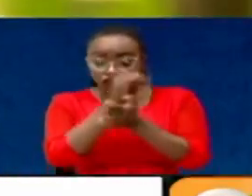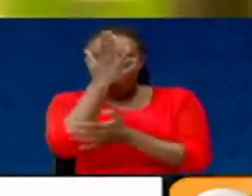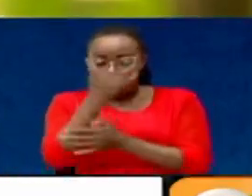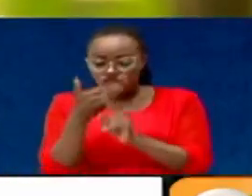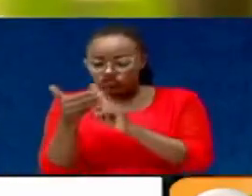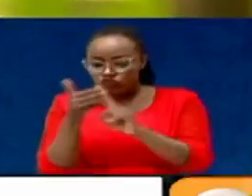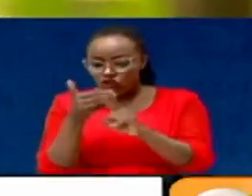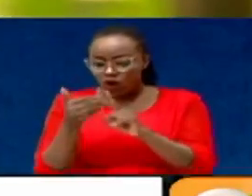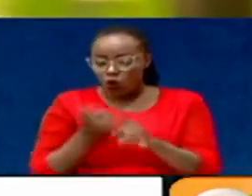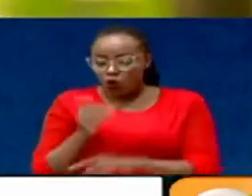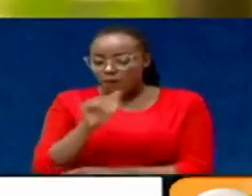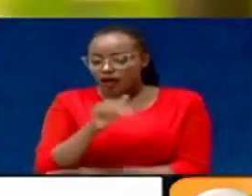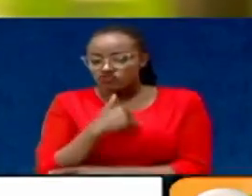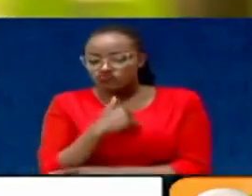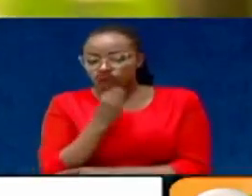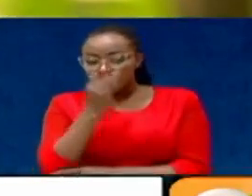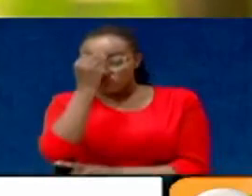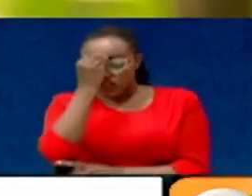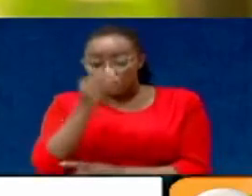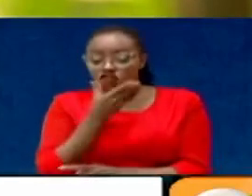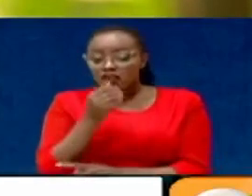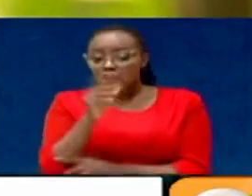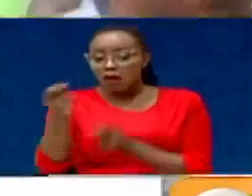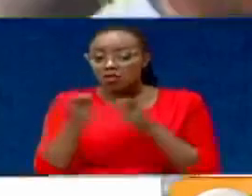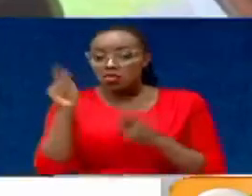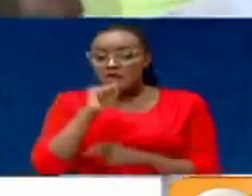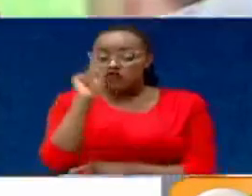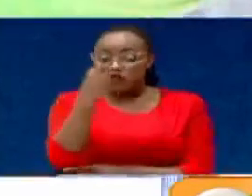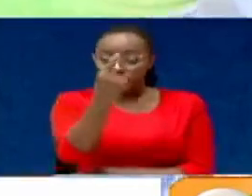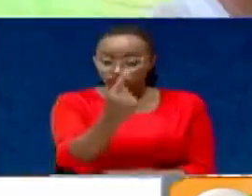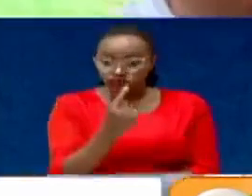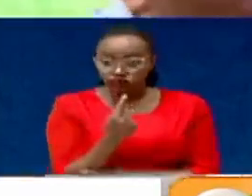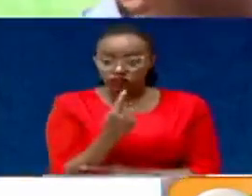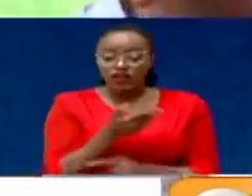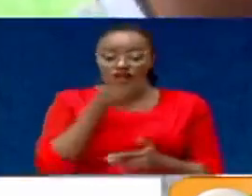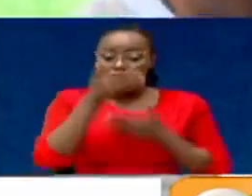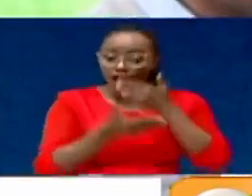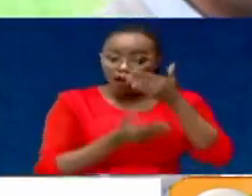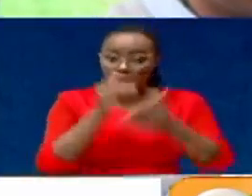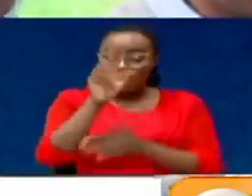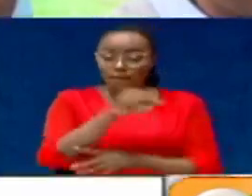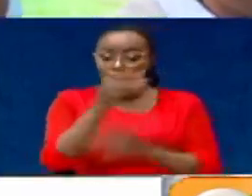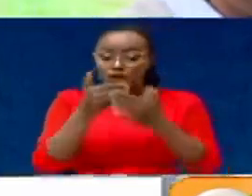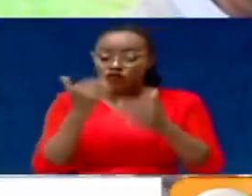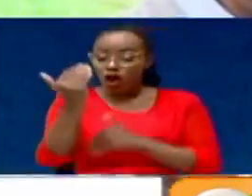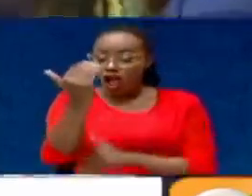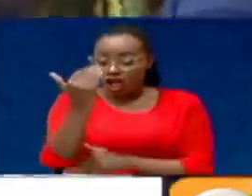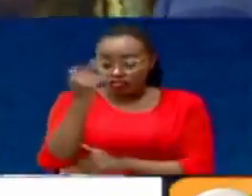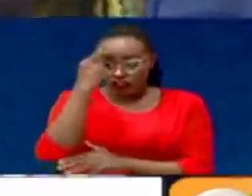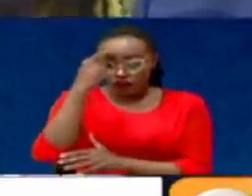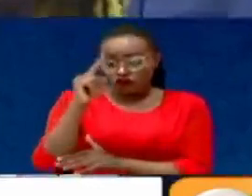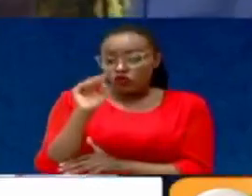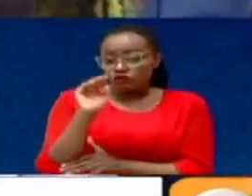kumshurutisha bintie kumsingizia ubakaji, anasema kuwa lazima kwanza afike mbele yake na kukiri makosa kabla ya kumuomba msamaha.